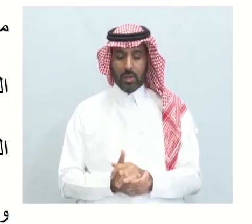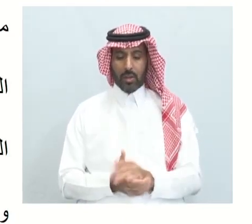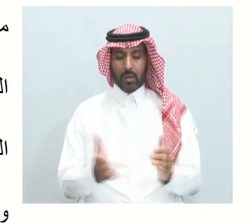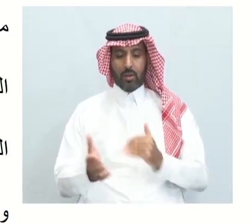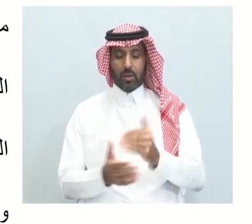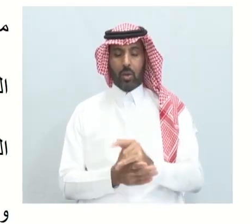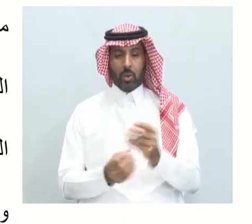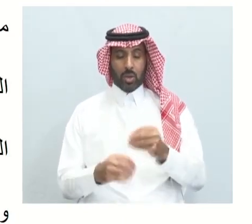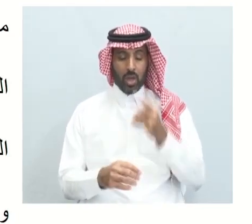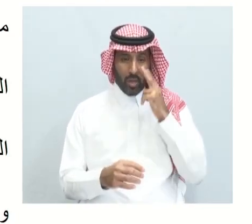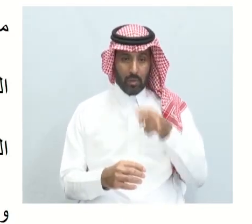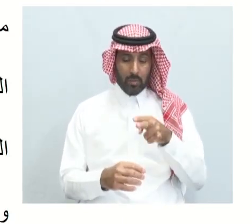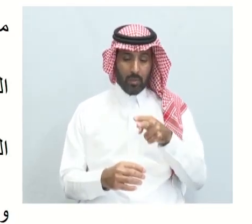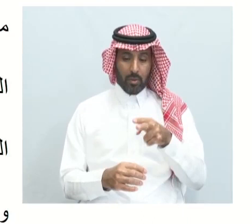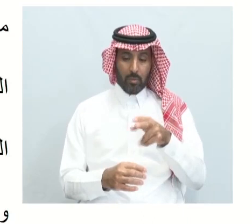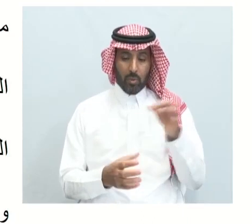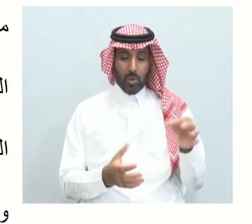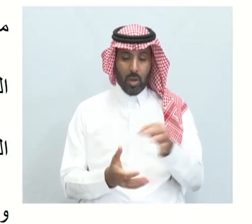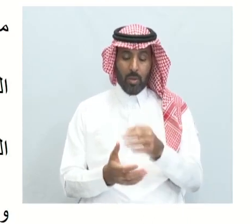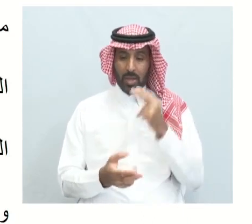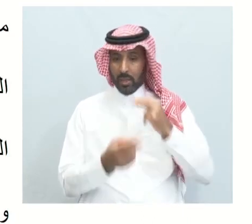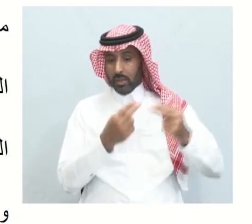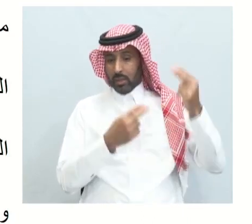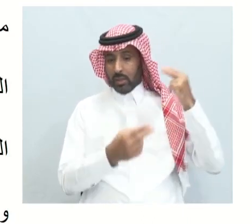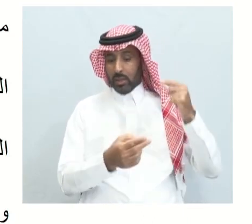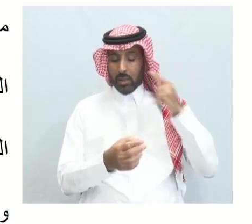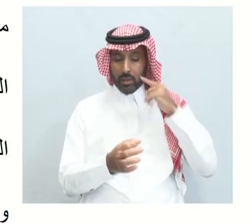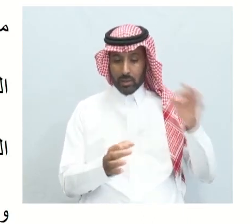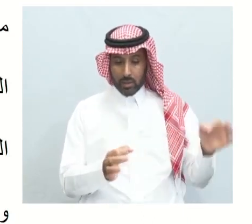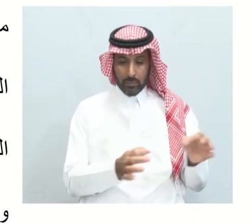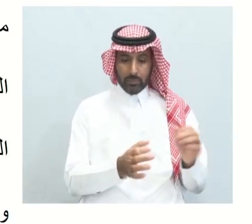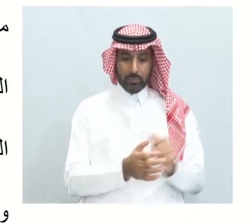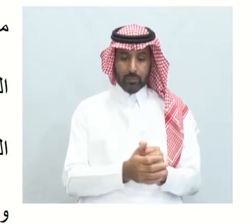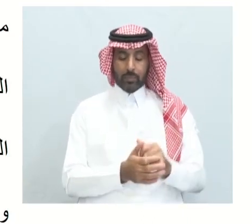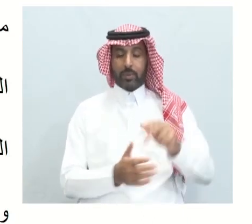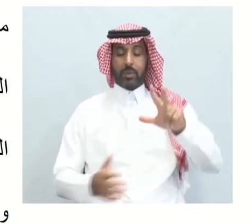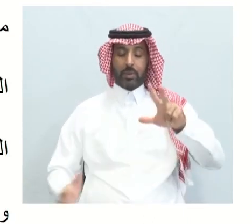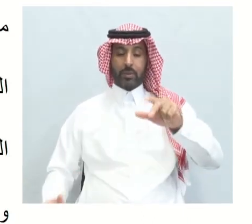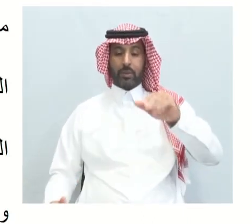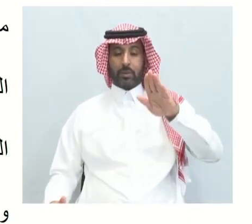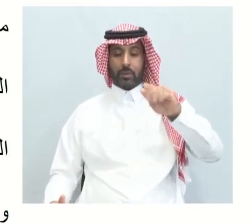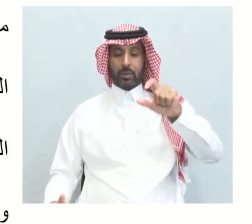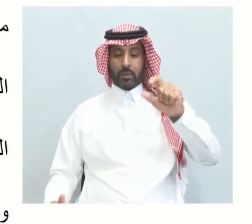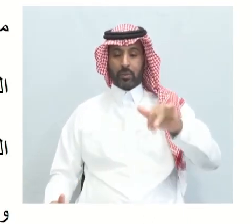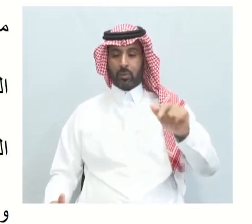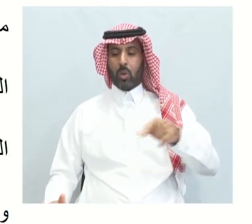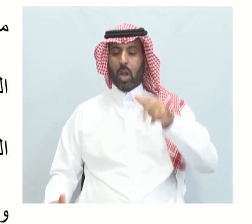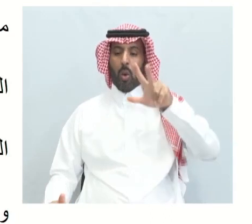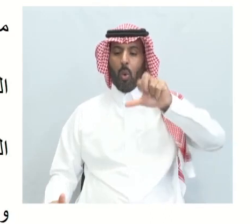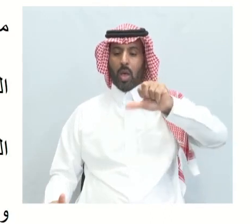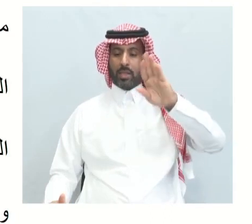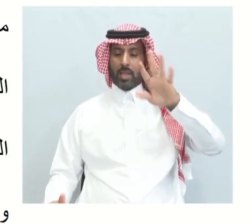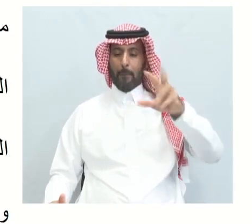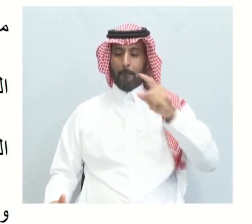كما وجدت العديد من المدن تاريخيا على جانبيها مثل السدير والوشم